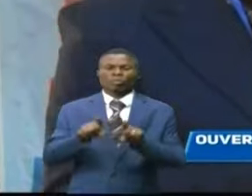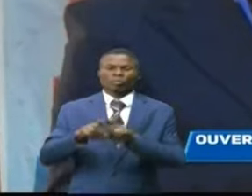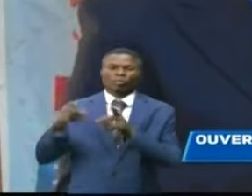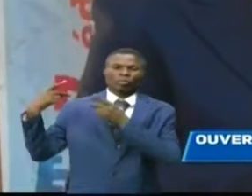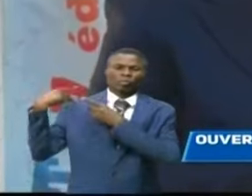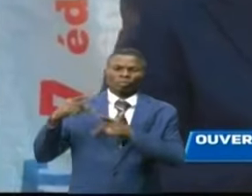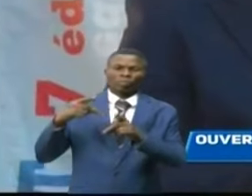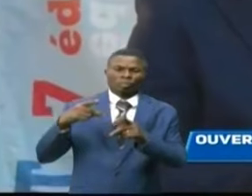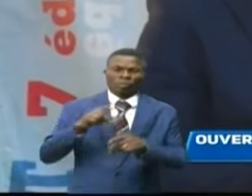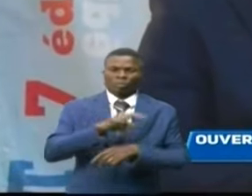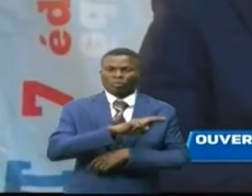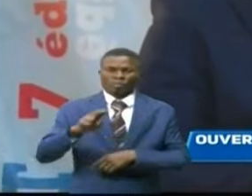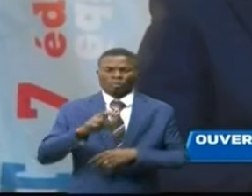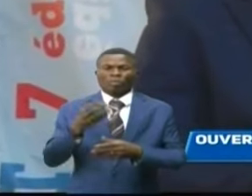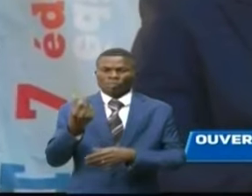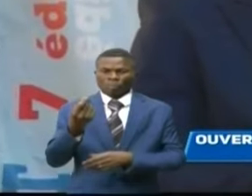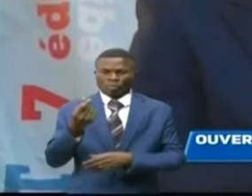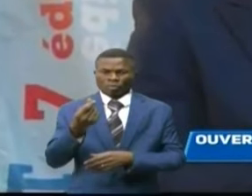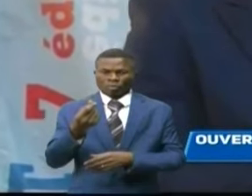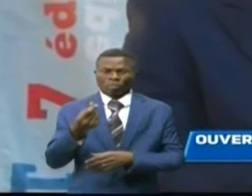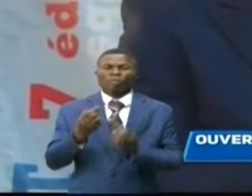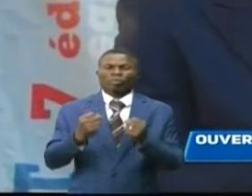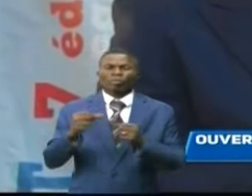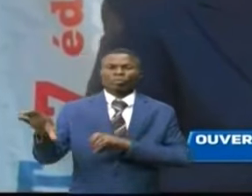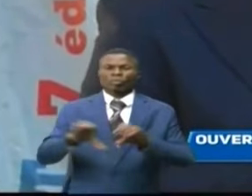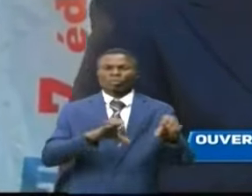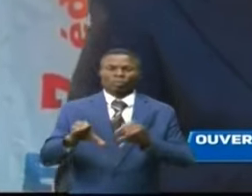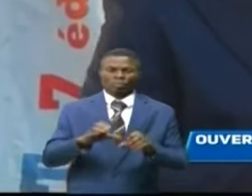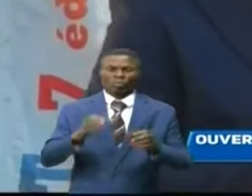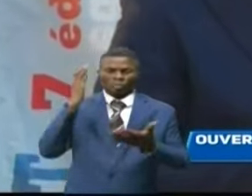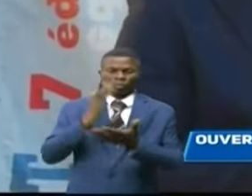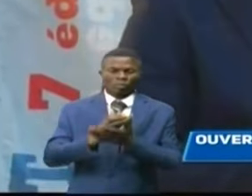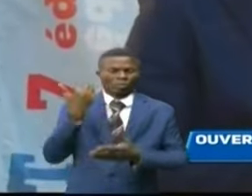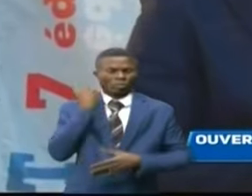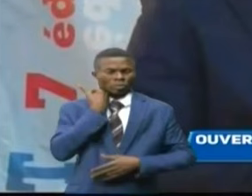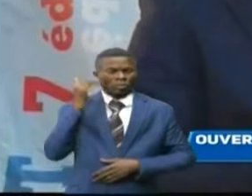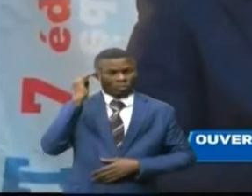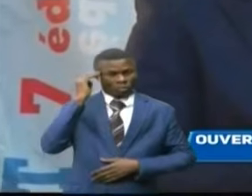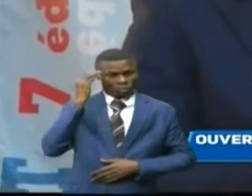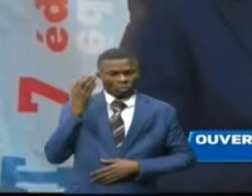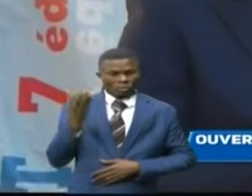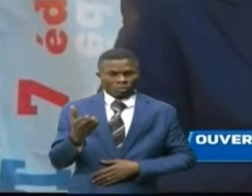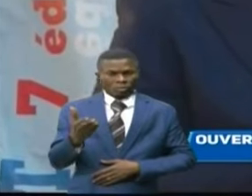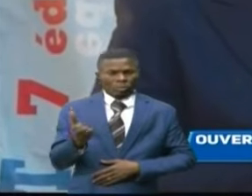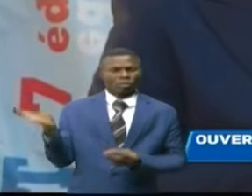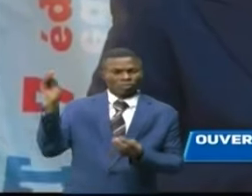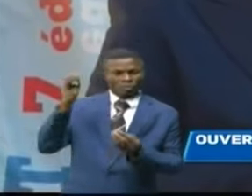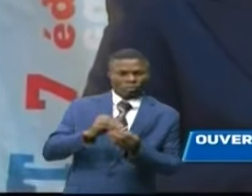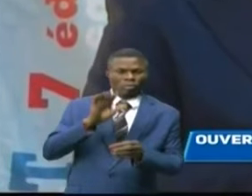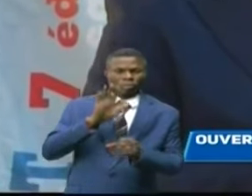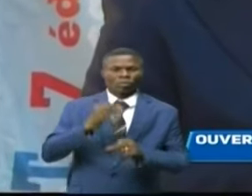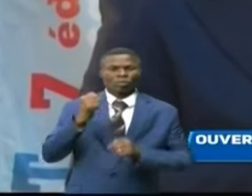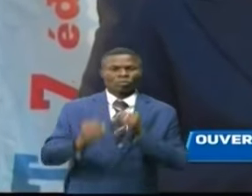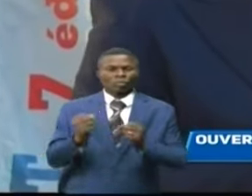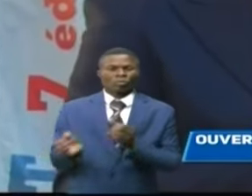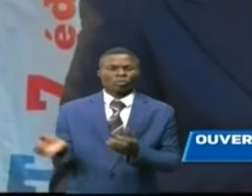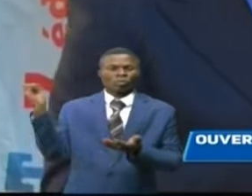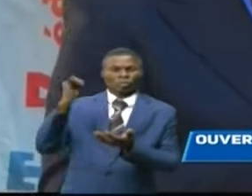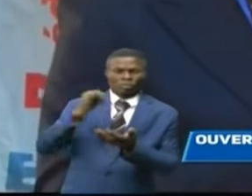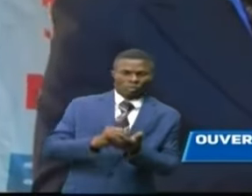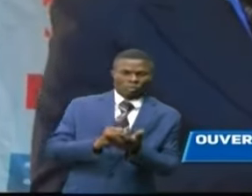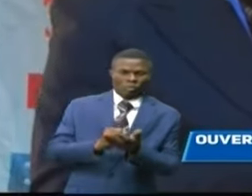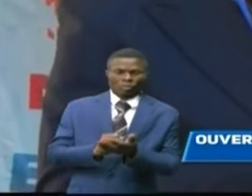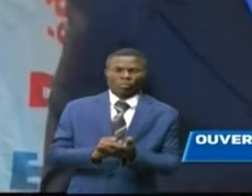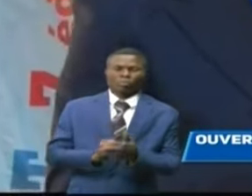Fonds Sida pour le financement durable des activités de lutte contre le VIH. Amplifier les efforts d'intégration des